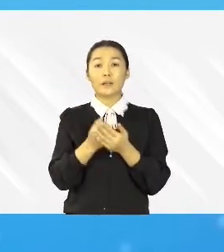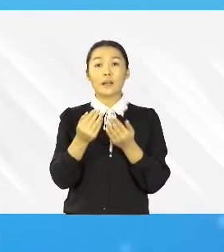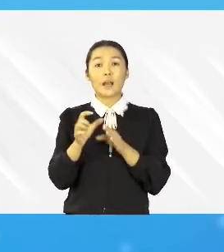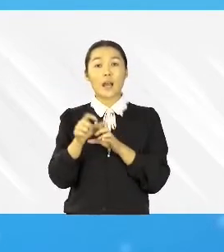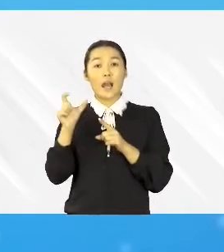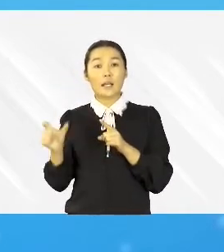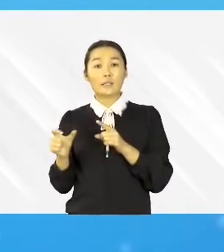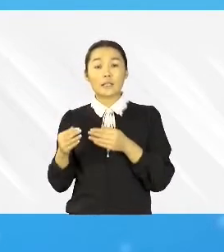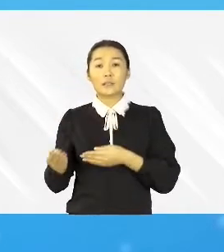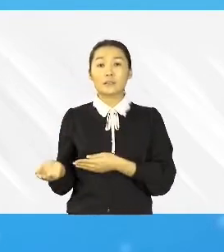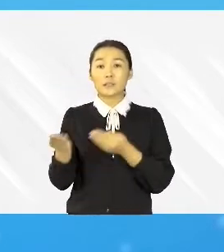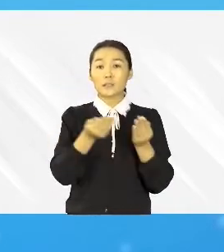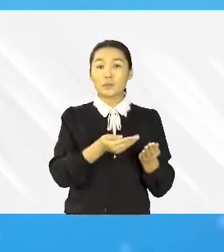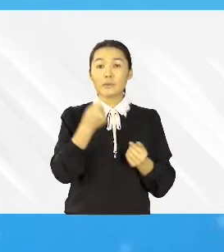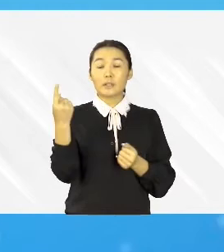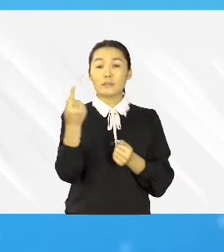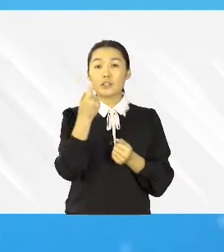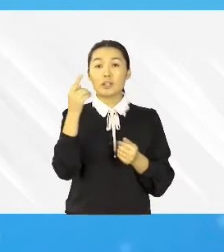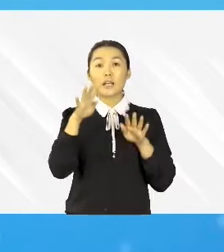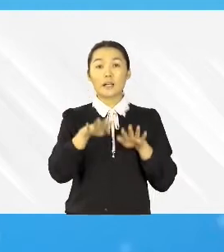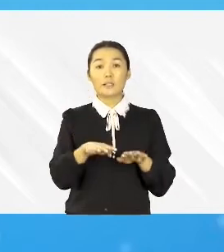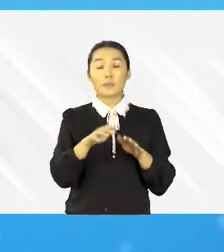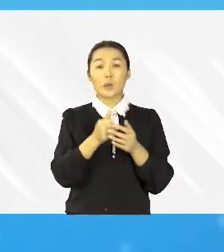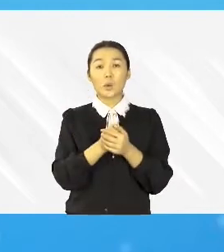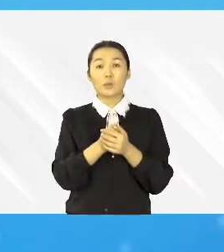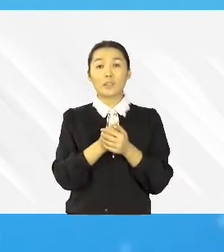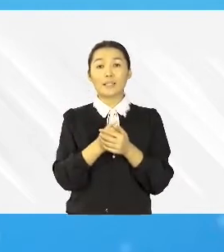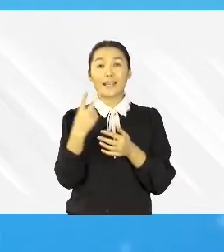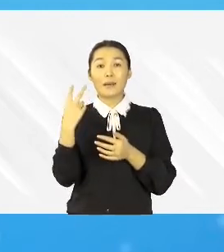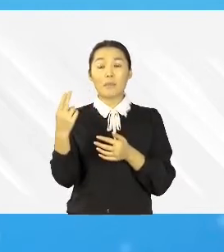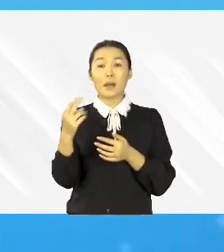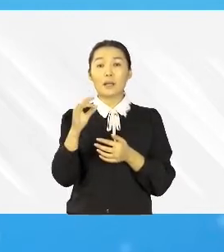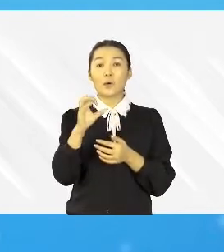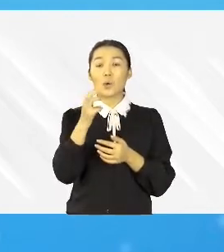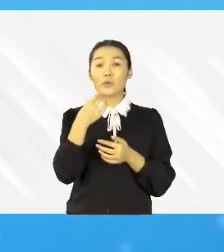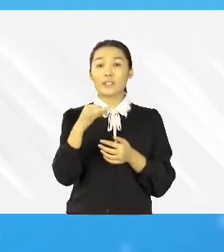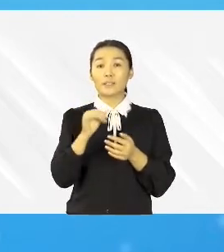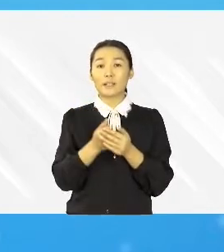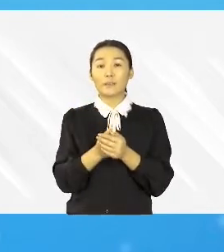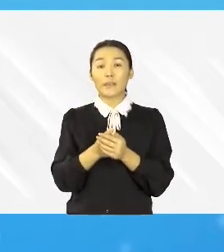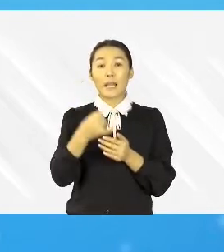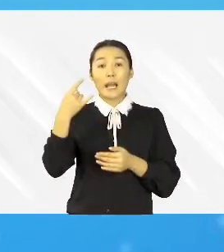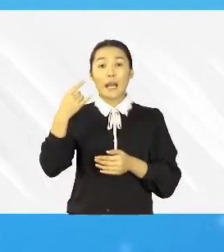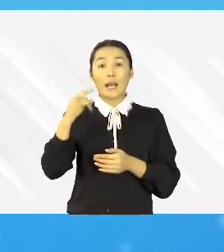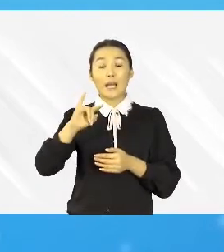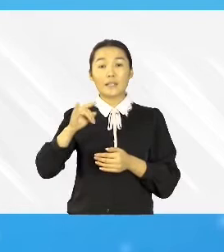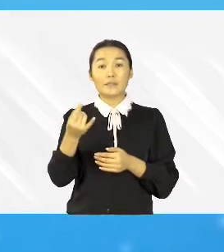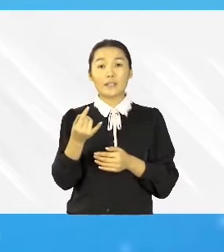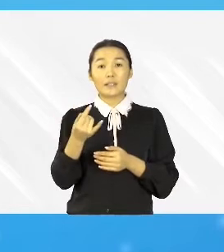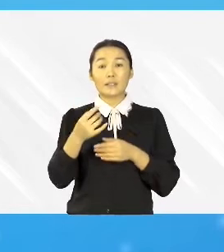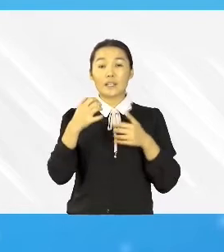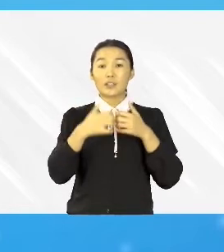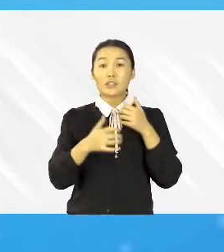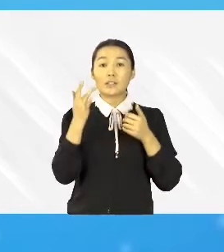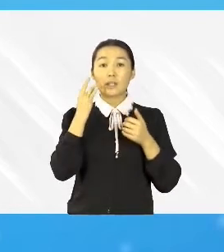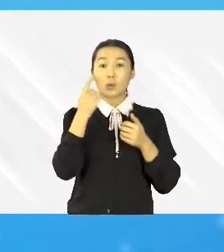несущим первоначально расположенные посегментно пары остей, отверстия, через которые кровь поступает